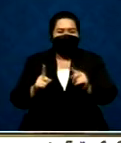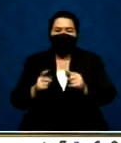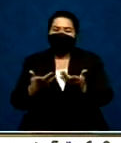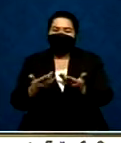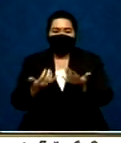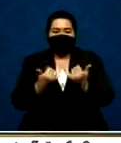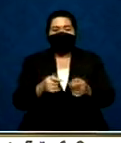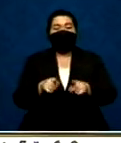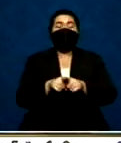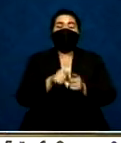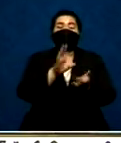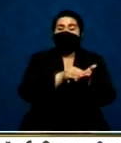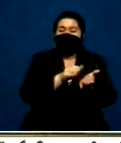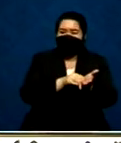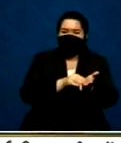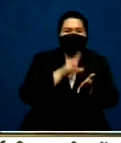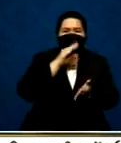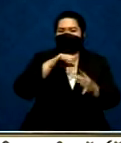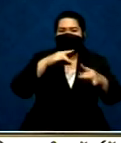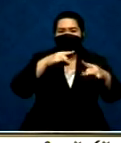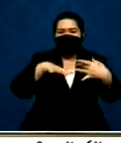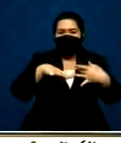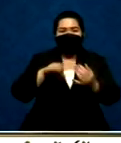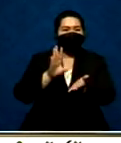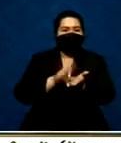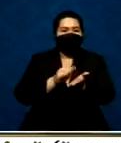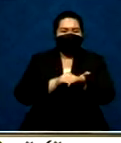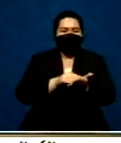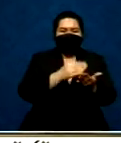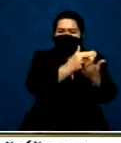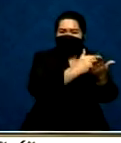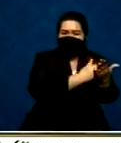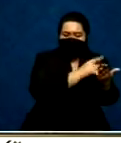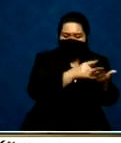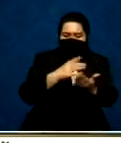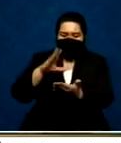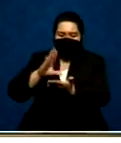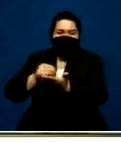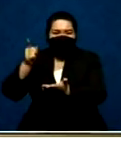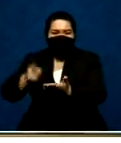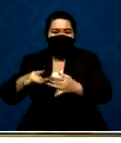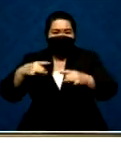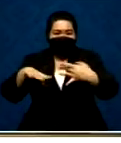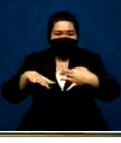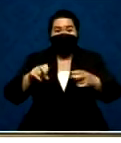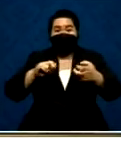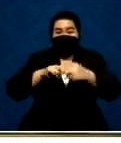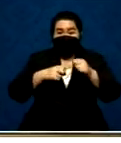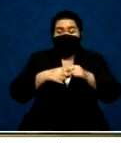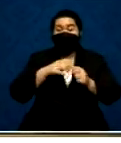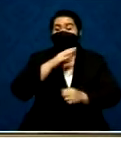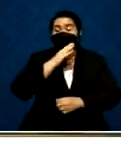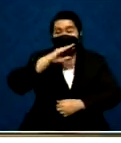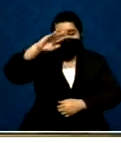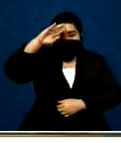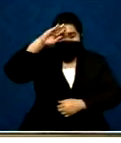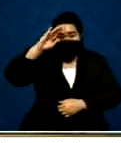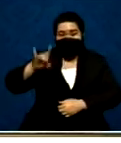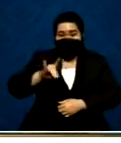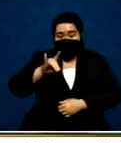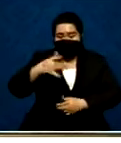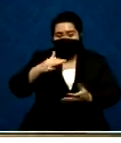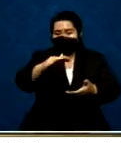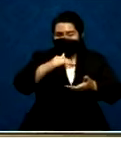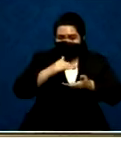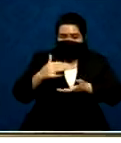ข้อมูลเหล่านี้นะครับการที่ไม่ทำข้อมูลอย่างตรงไปตรงมาและการปล่อยให้มีช่องว่างของการนำเข้าสัตว์ที่ผิดกฎหมายและส่งออกสัตว์ที่